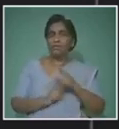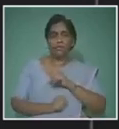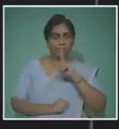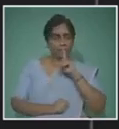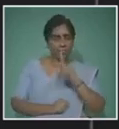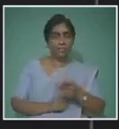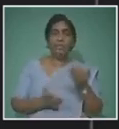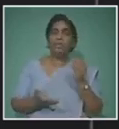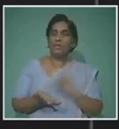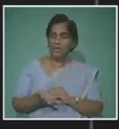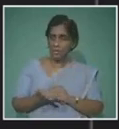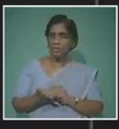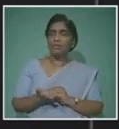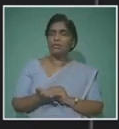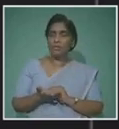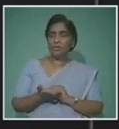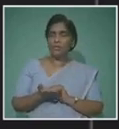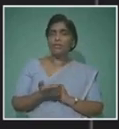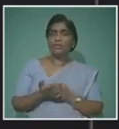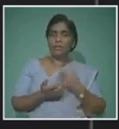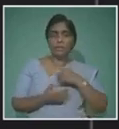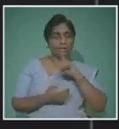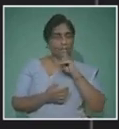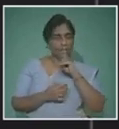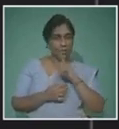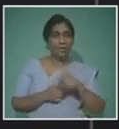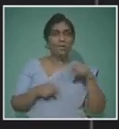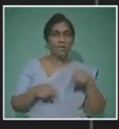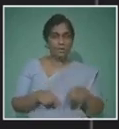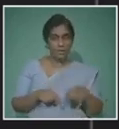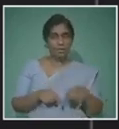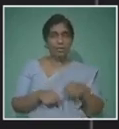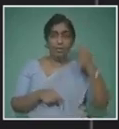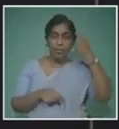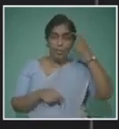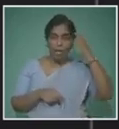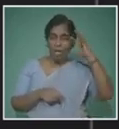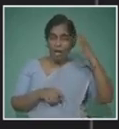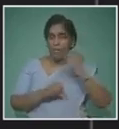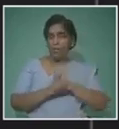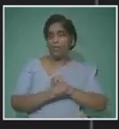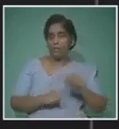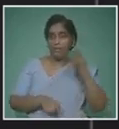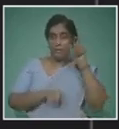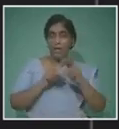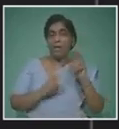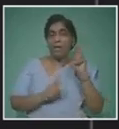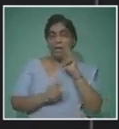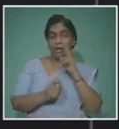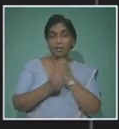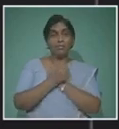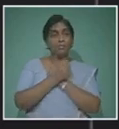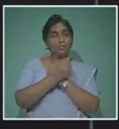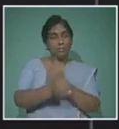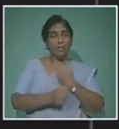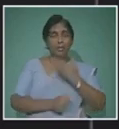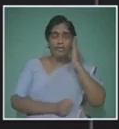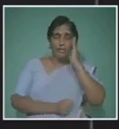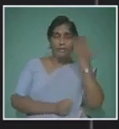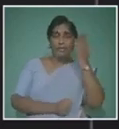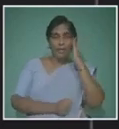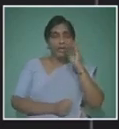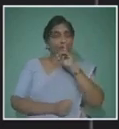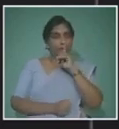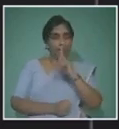සිටින්. නැවත වතාවක් අපි මතක් කරනවා දැන් මේ මොළේ අමාරු නැහැ කියපු කට්ටිය රනිල්ව හිරේ දානකම් අපිට නිින්දයක් නැහැ කියපු